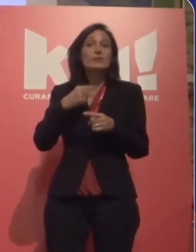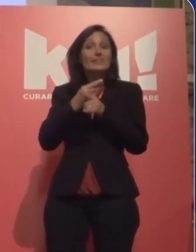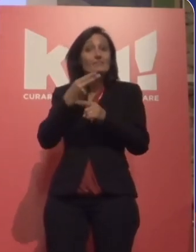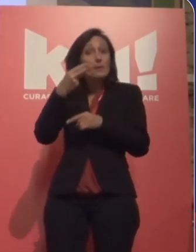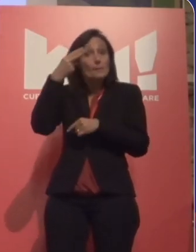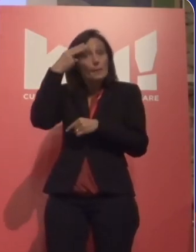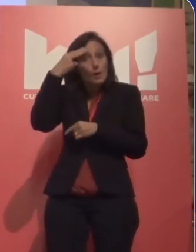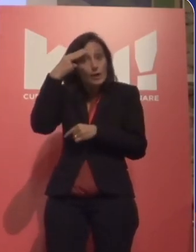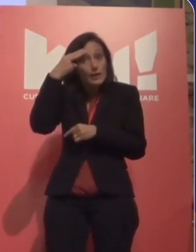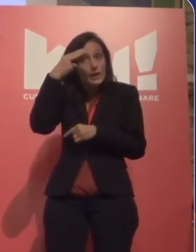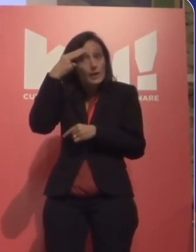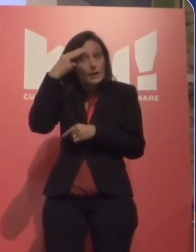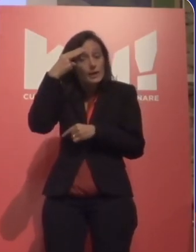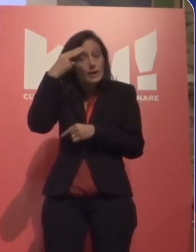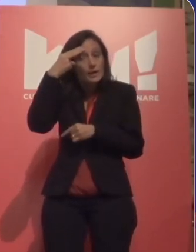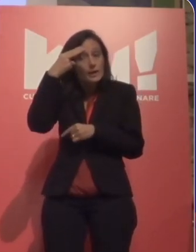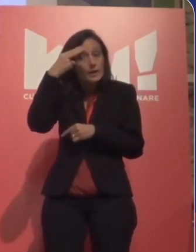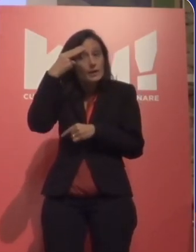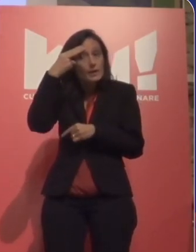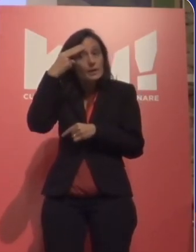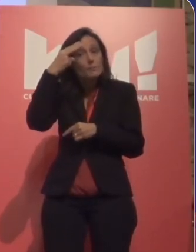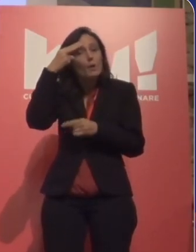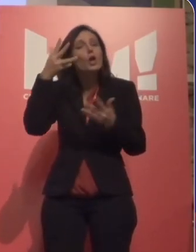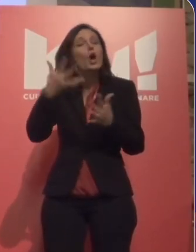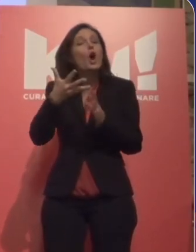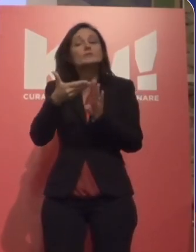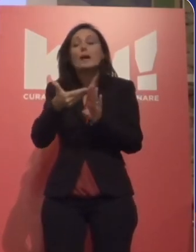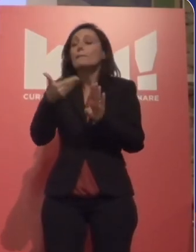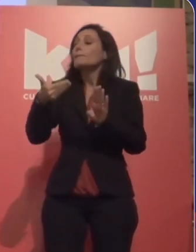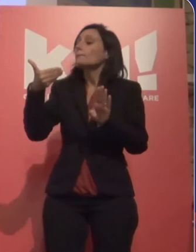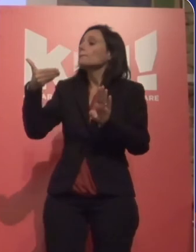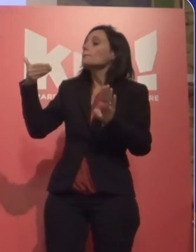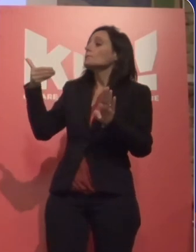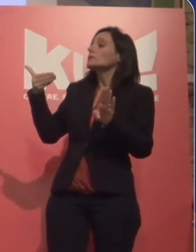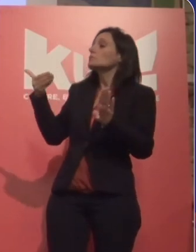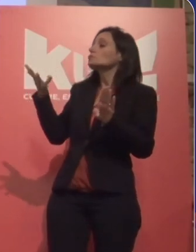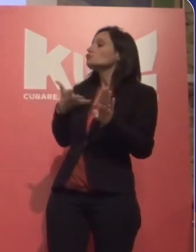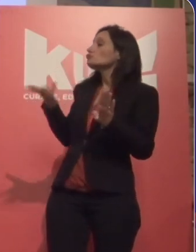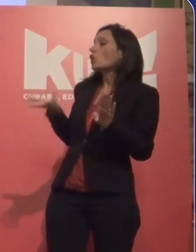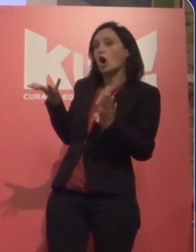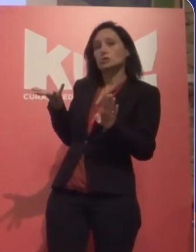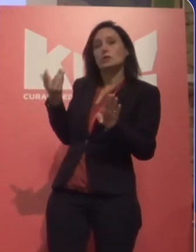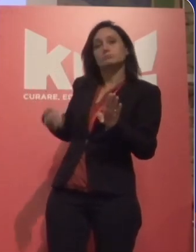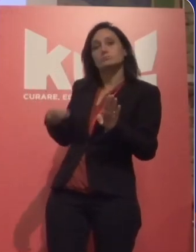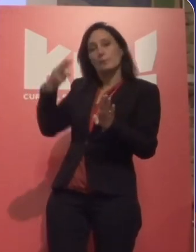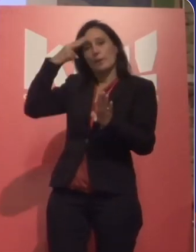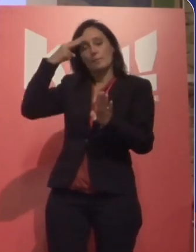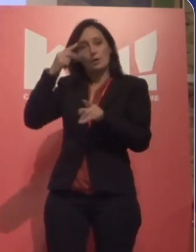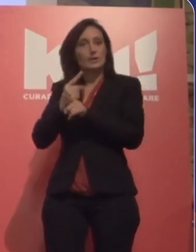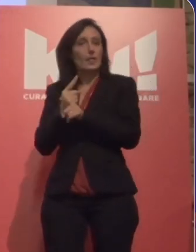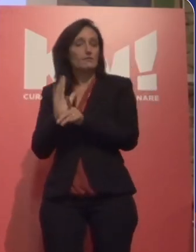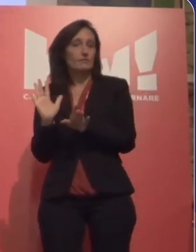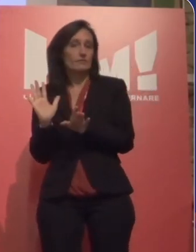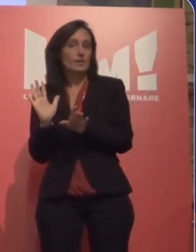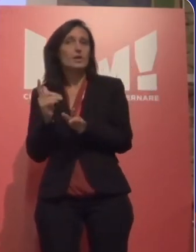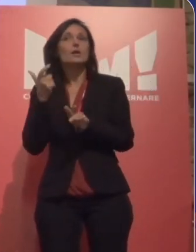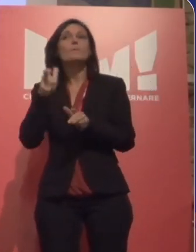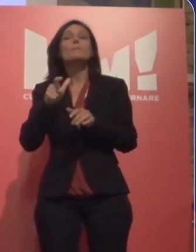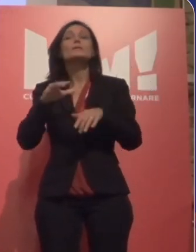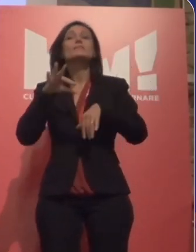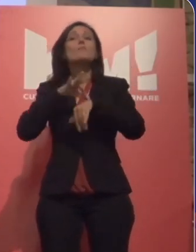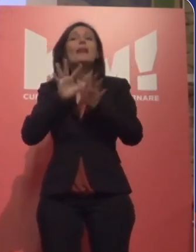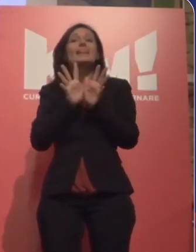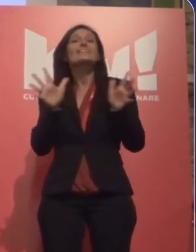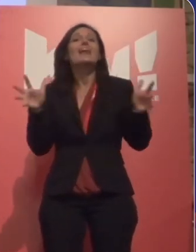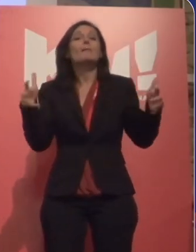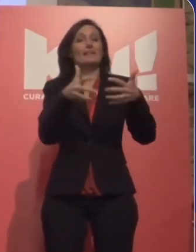ricordare quel che c'era prima perché la pandemia ha esaltato delle ferite già